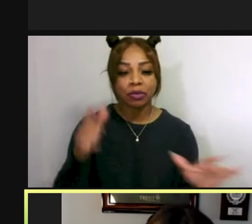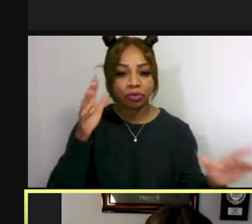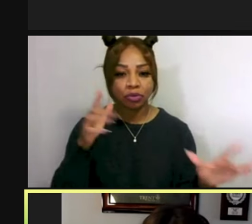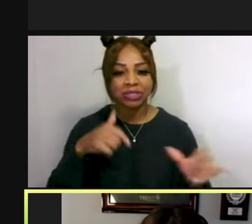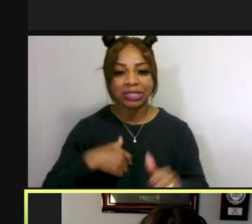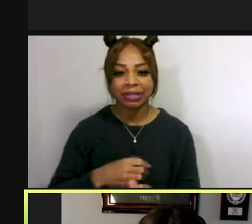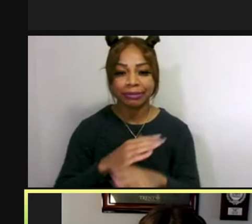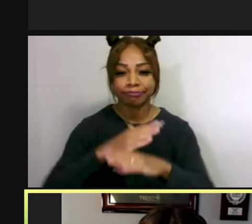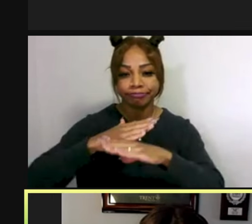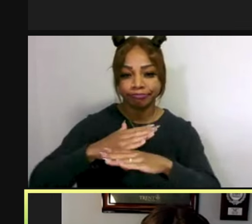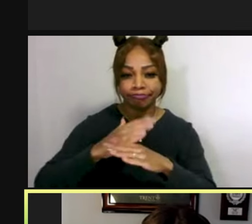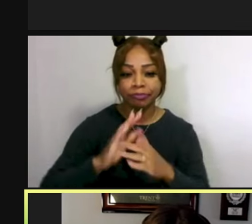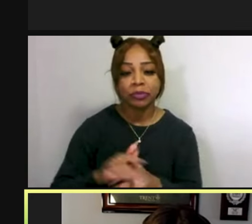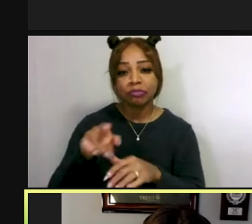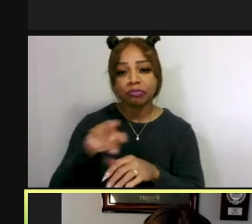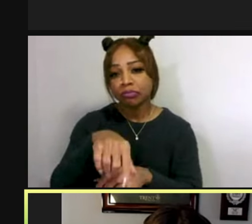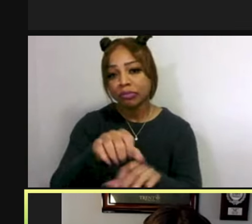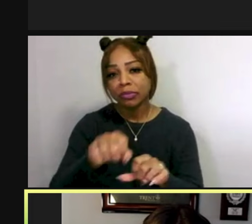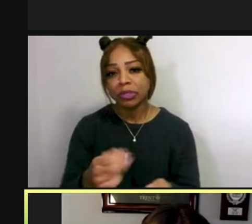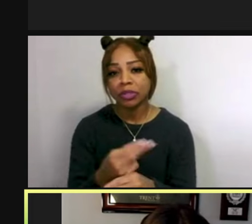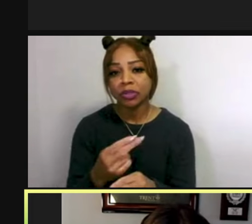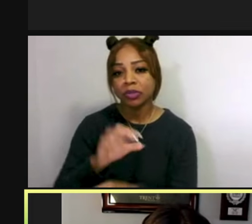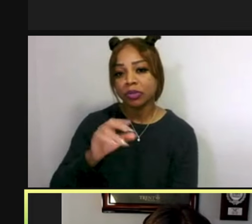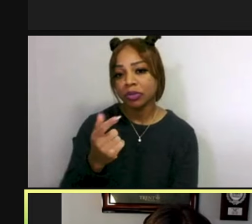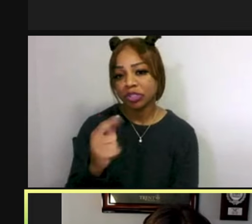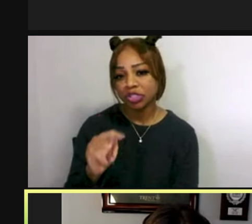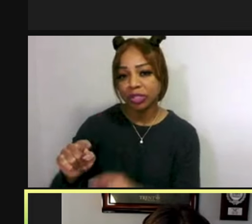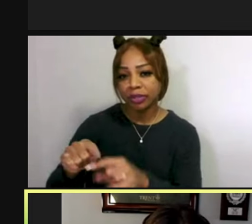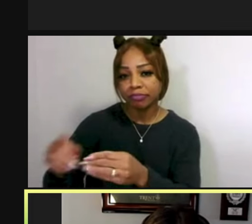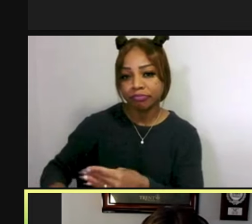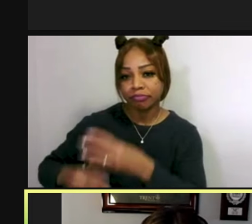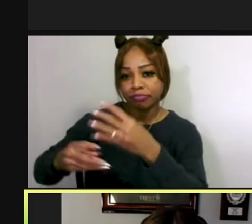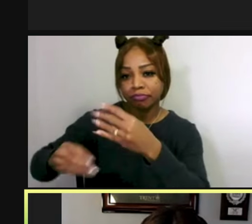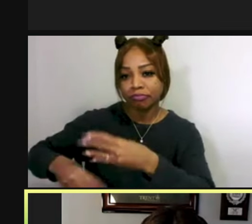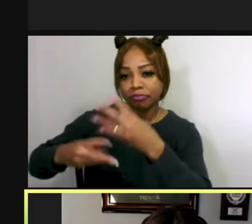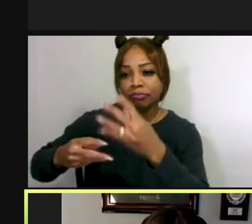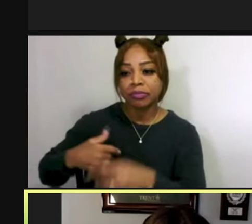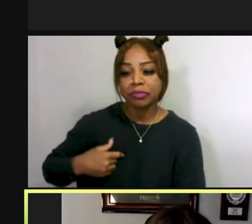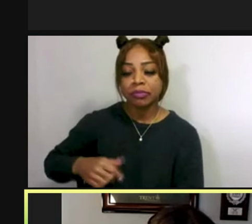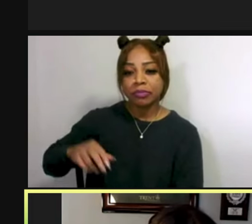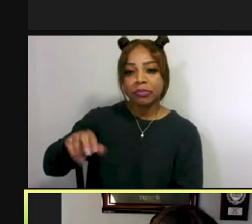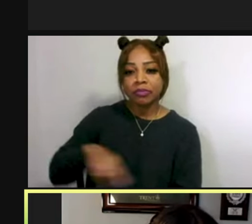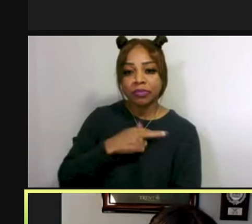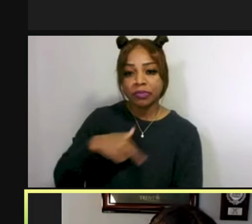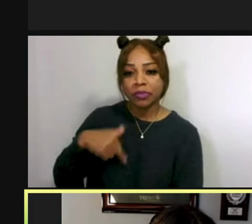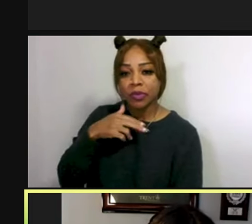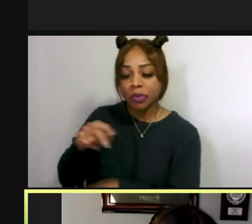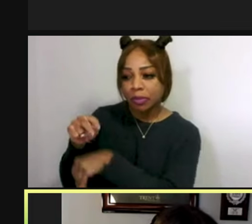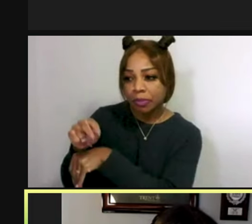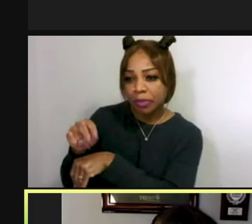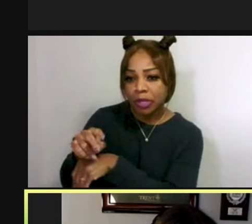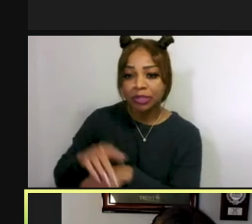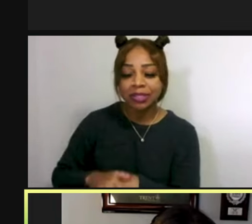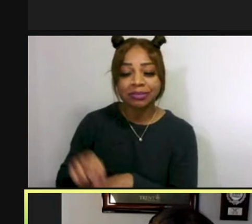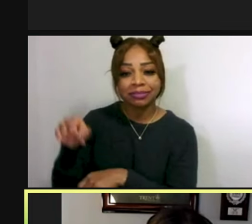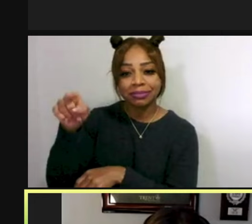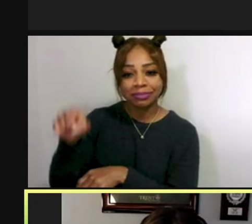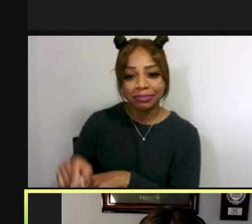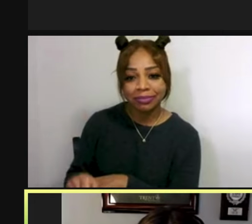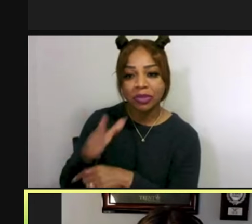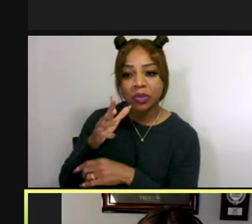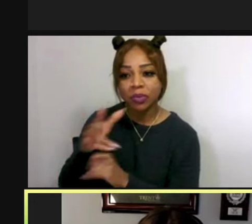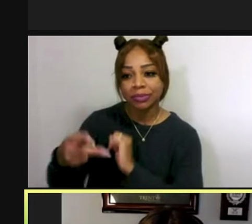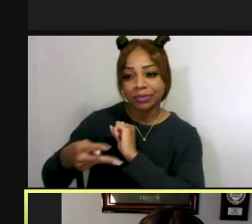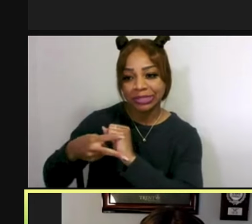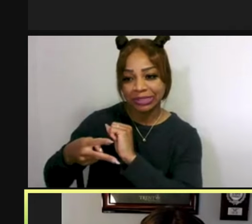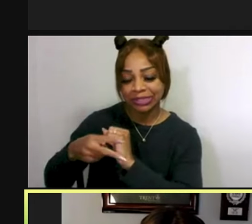pour... Vous pouvez utiliser la boîte de clavartage et nous lirons les commentaires pertinents. Nous allons garder